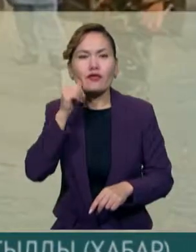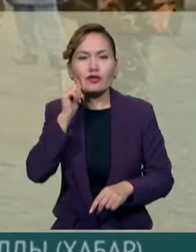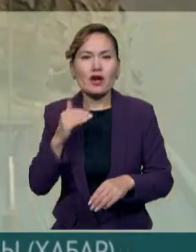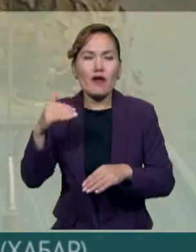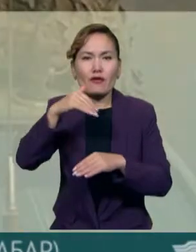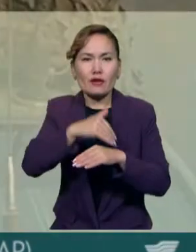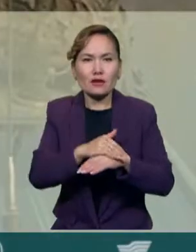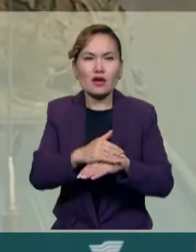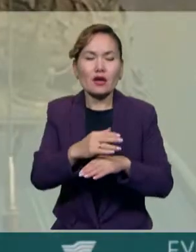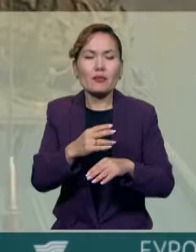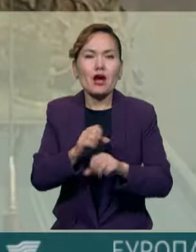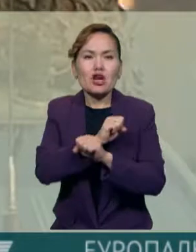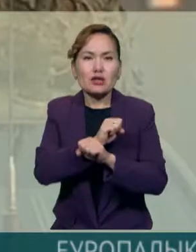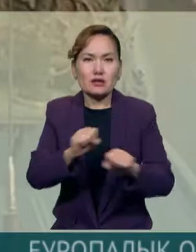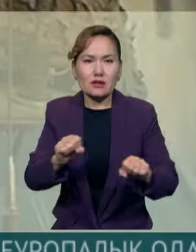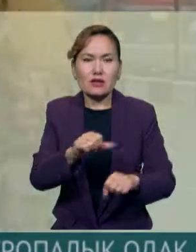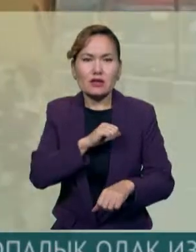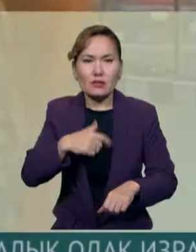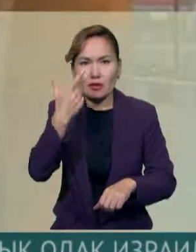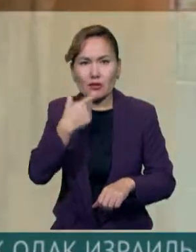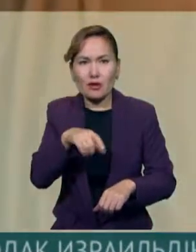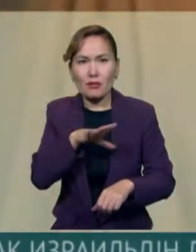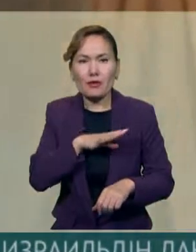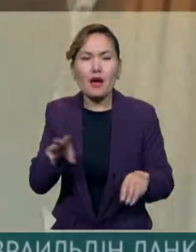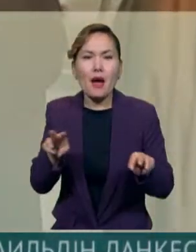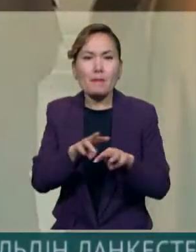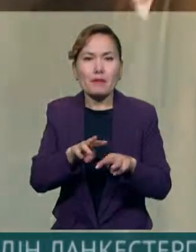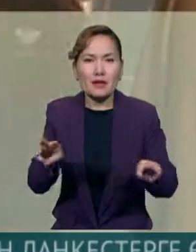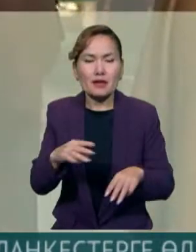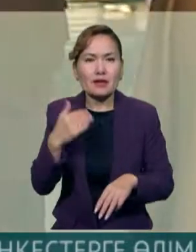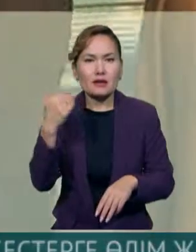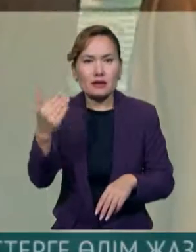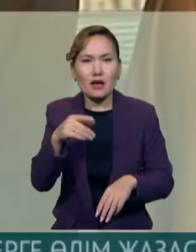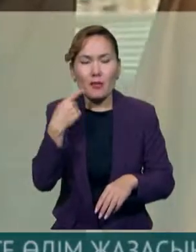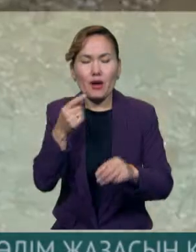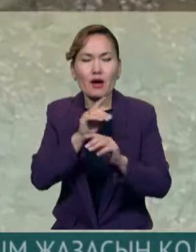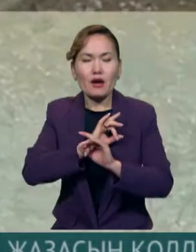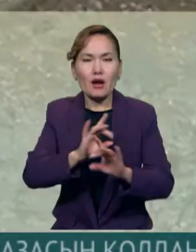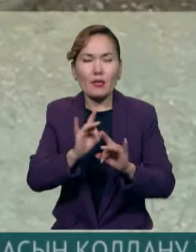өзін-өзі жарып жіберді. Денсаулық сақтау министрлігінің мәліметінше жарылыс салдарынан 15 адам көз